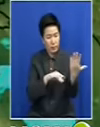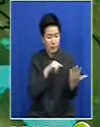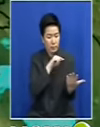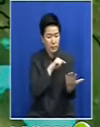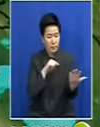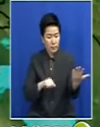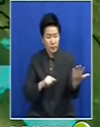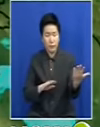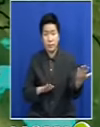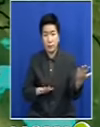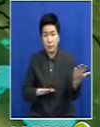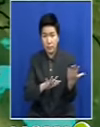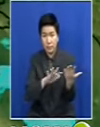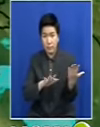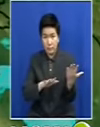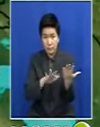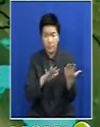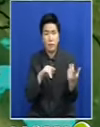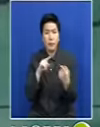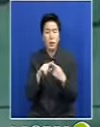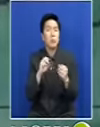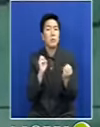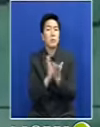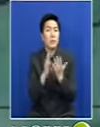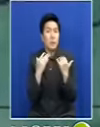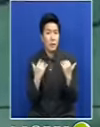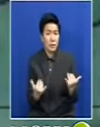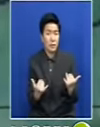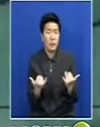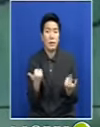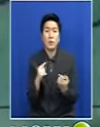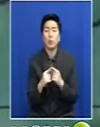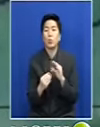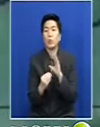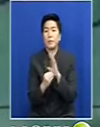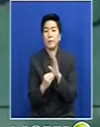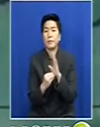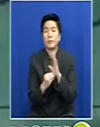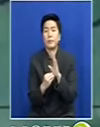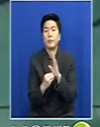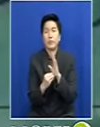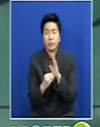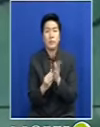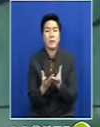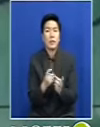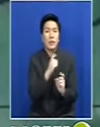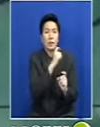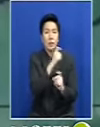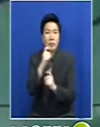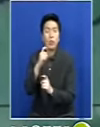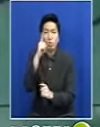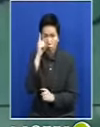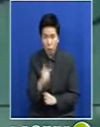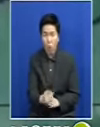และหย่อมความกดอากาศต่ำที่พัดปกคลุมบริเวณดังกล่าวนะครับในขณะที่กรุงเทพมหานครนะครับพื้นที่เสี่ยงเหล่านี้ยังคง